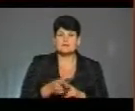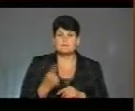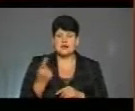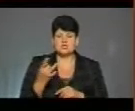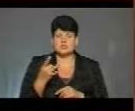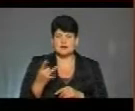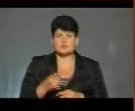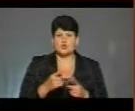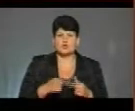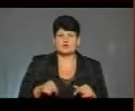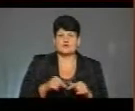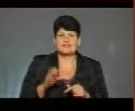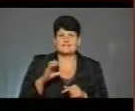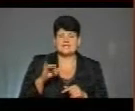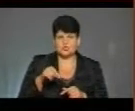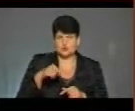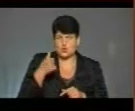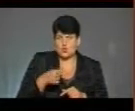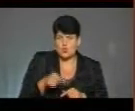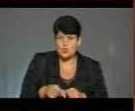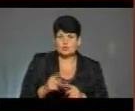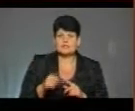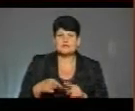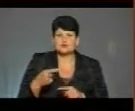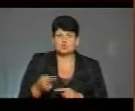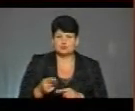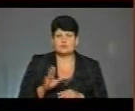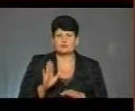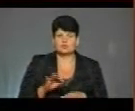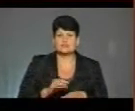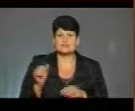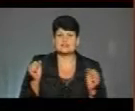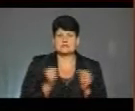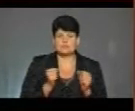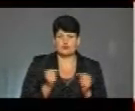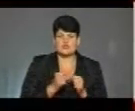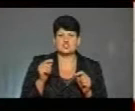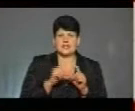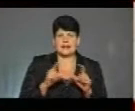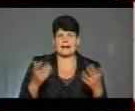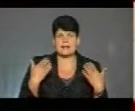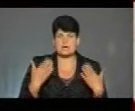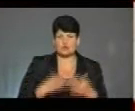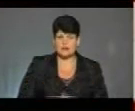вперше IT-табір організували в січні цього року. Наступний проведуть взимку на шкільних канікулах.